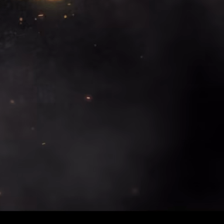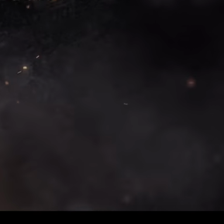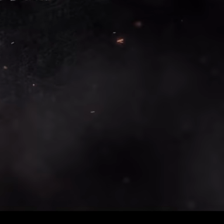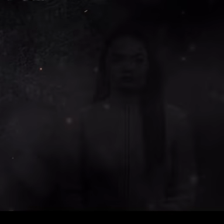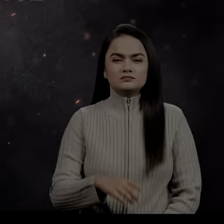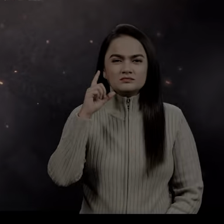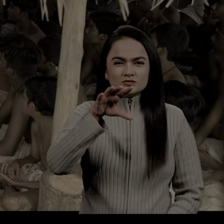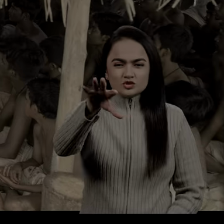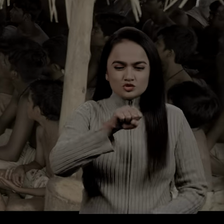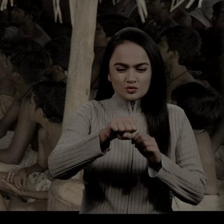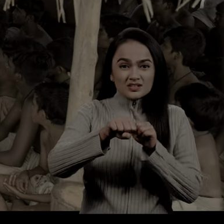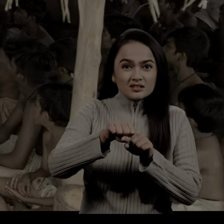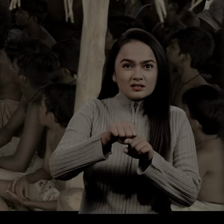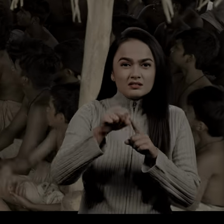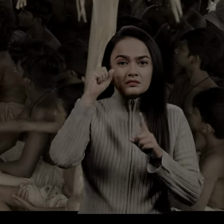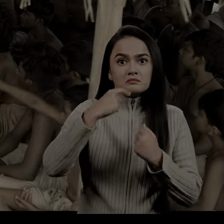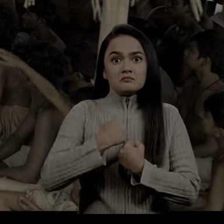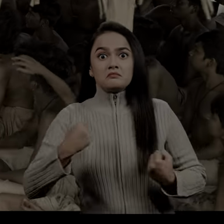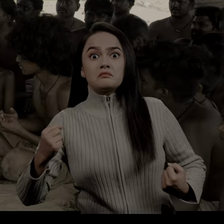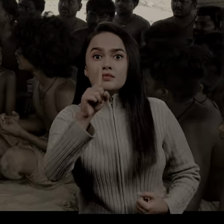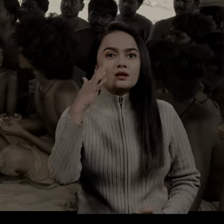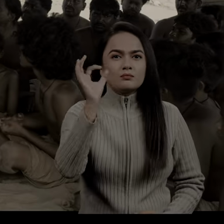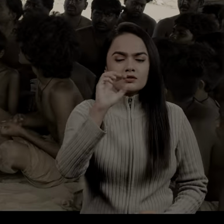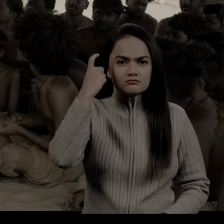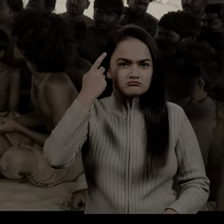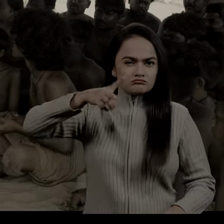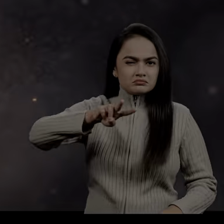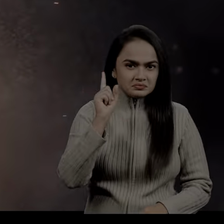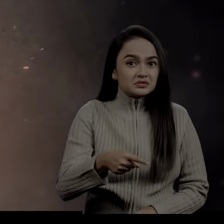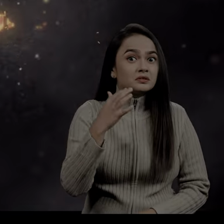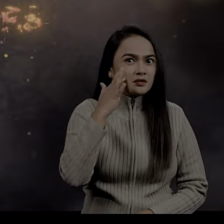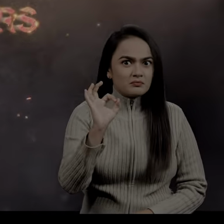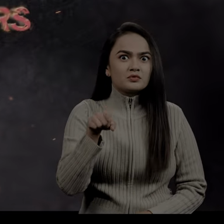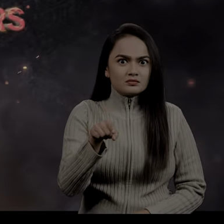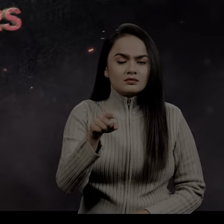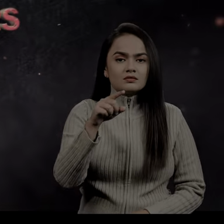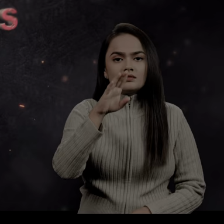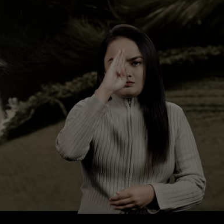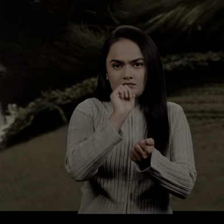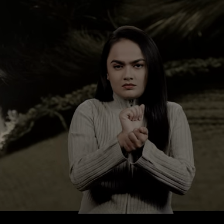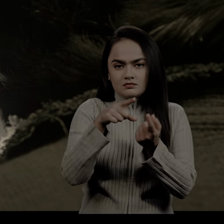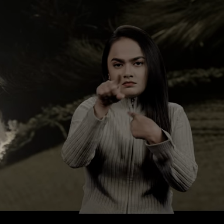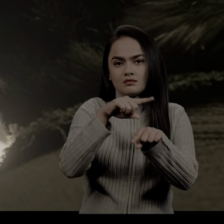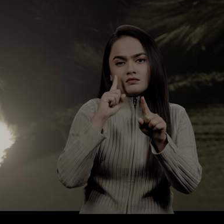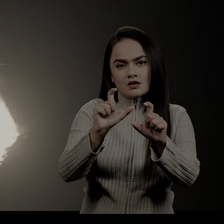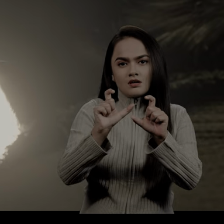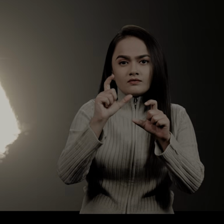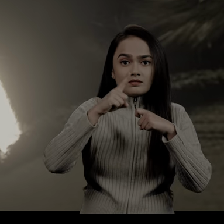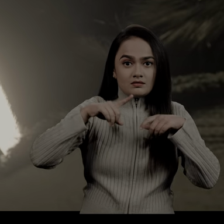चोरी मा केवल साहसी नहीं उद्धी भी चाही हो थे पुलीस वाले ध्यान दें